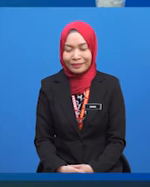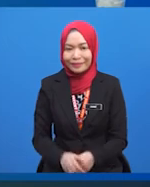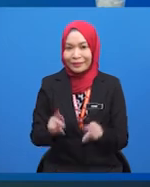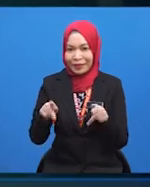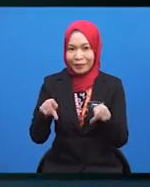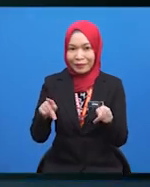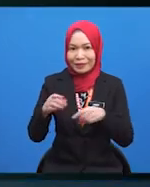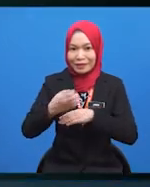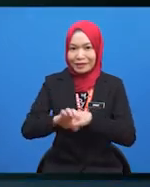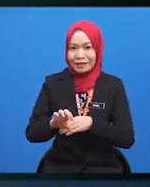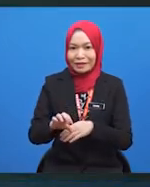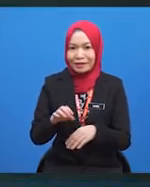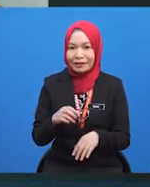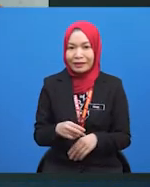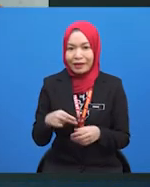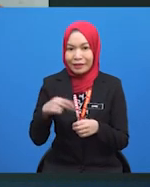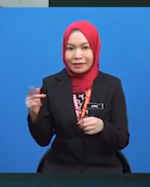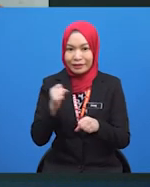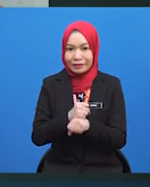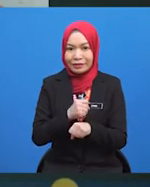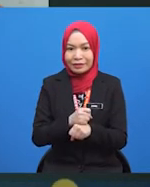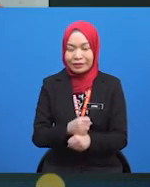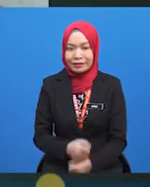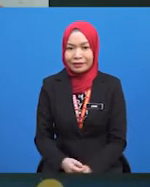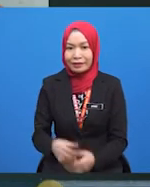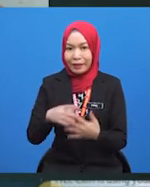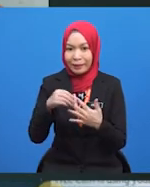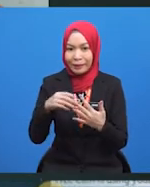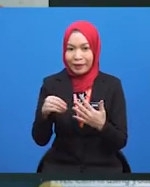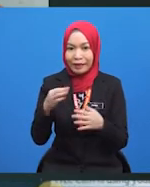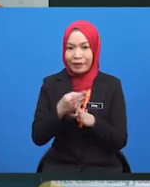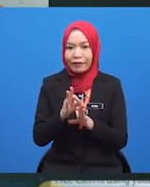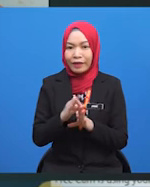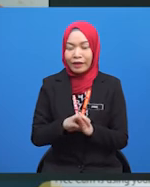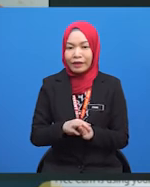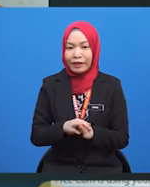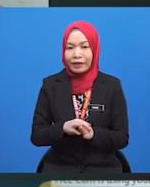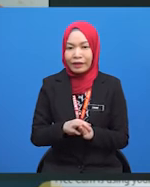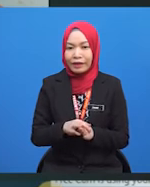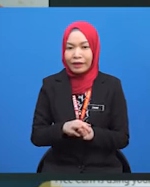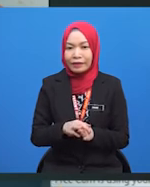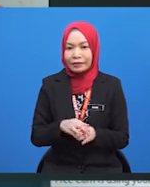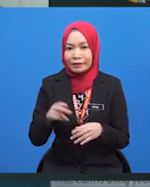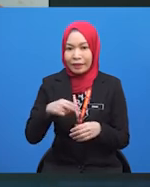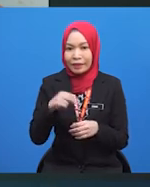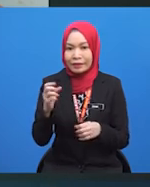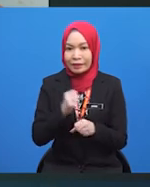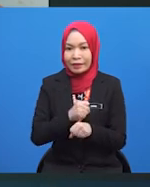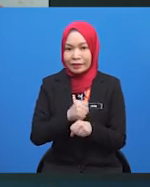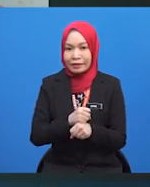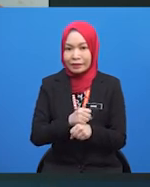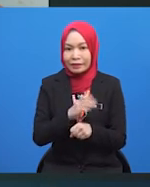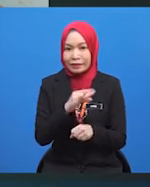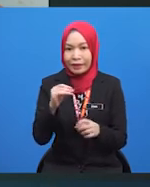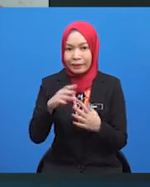Proses mencetak hasil kerja. Pilih fail hasil kerja. Pilih